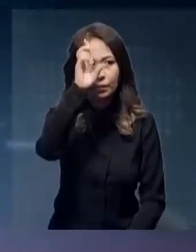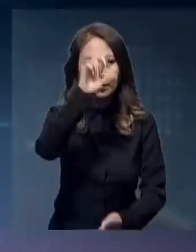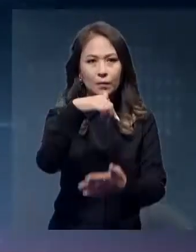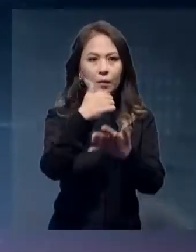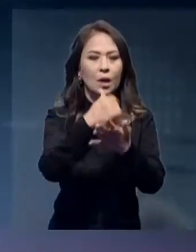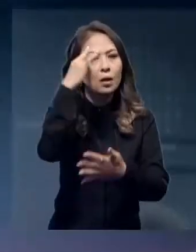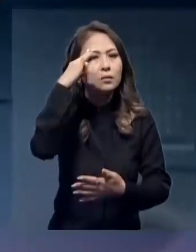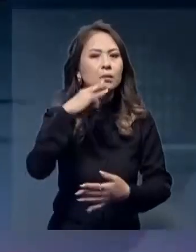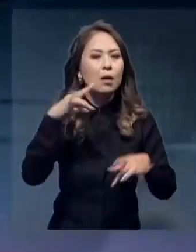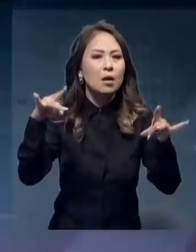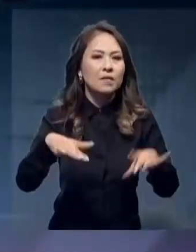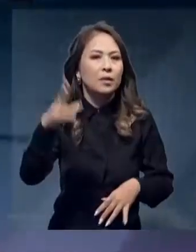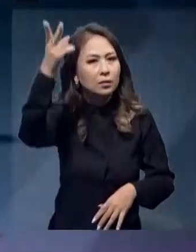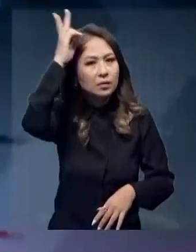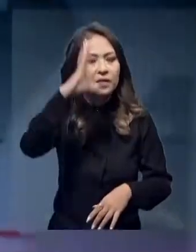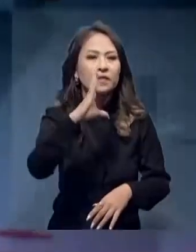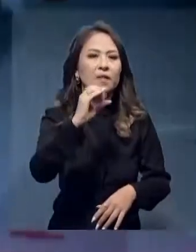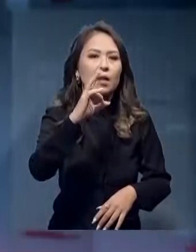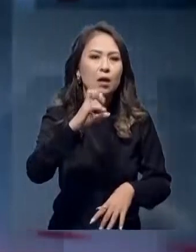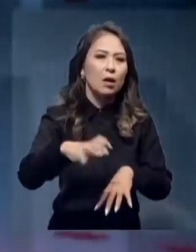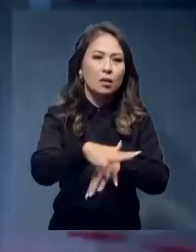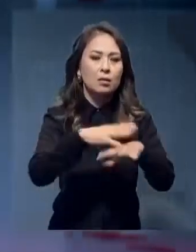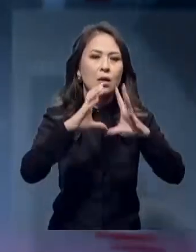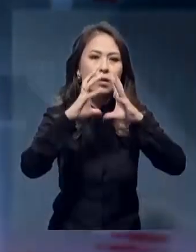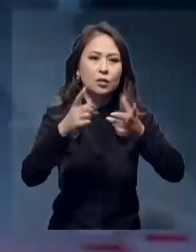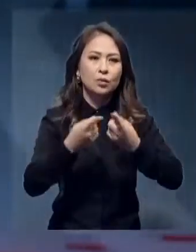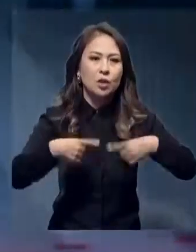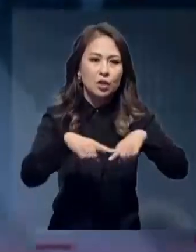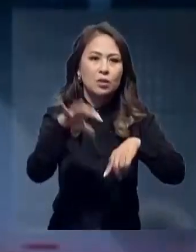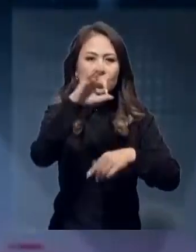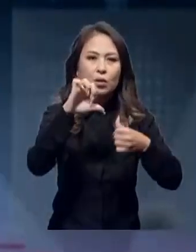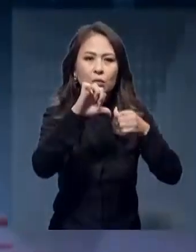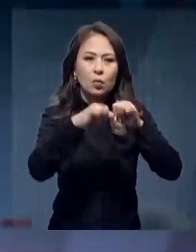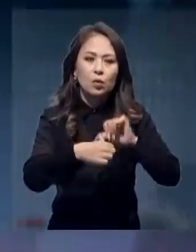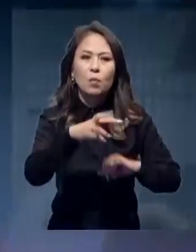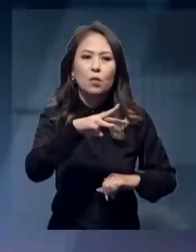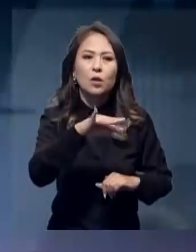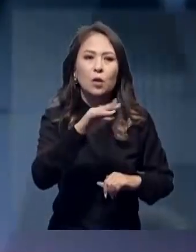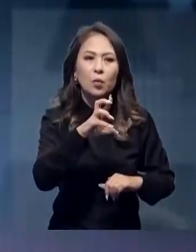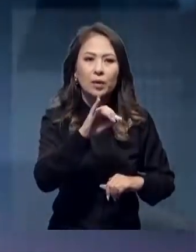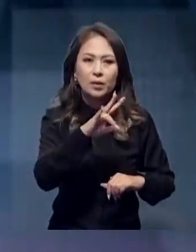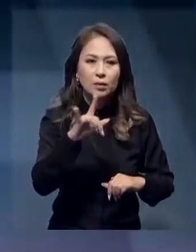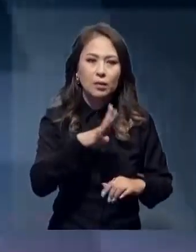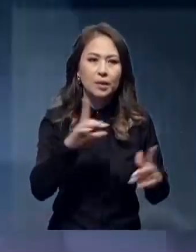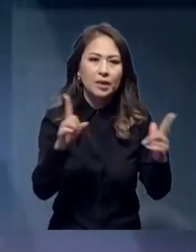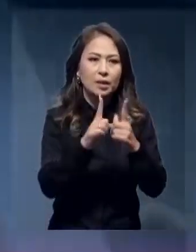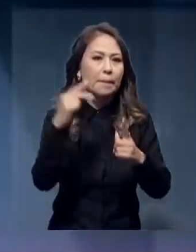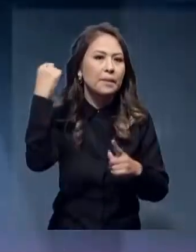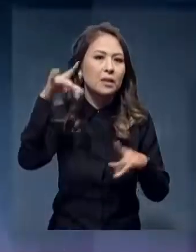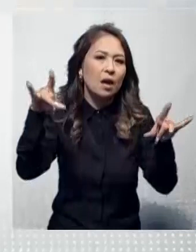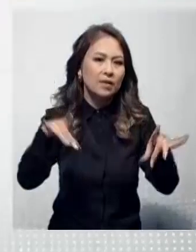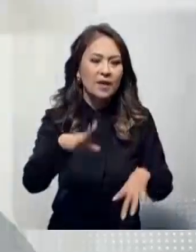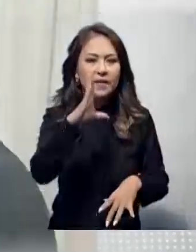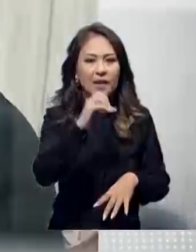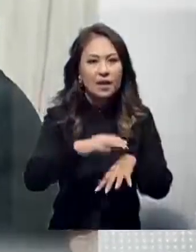Мемлекет басшысы Қазақстанның Аустриядағы елшісі Вена қаласындағы халықаралық ұйымдар жанындағы тұрақты өкіл Мұхтар Тілеубердіні қабылдады.